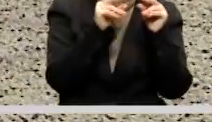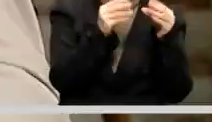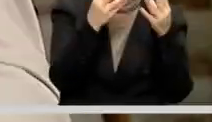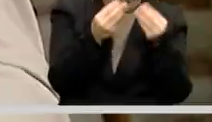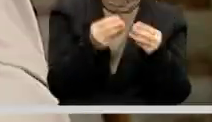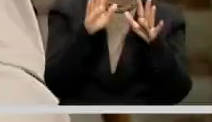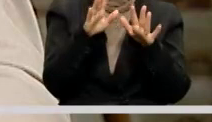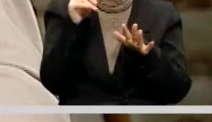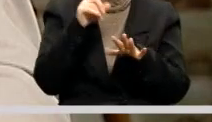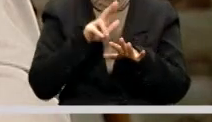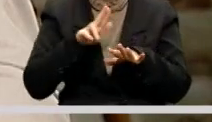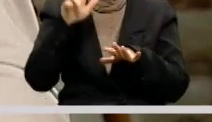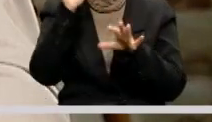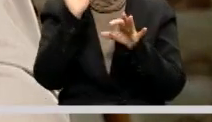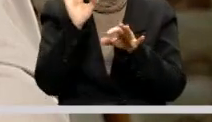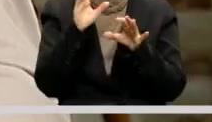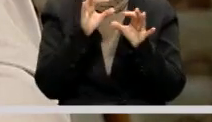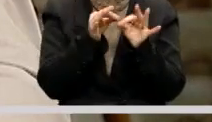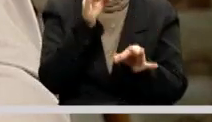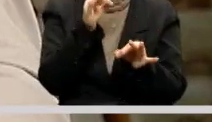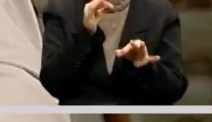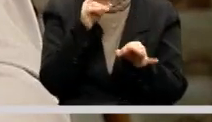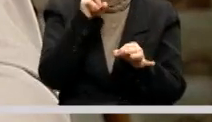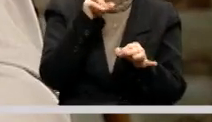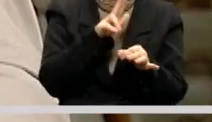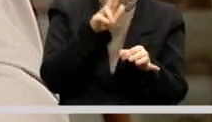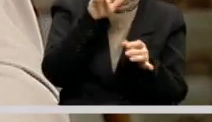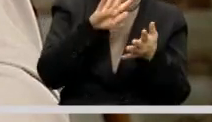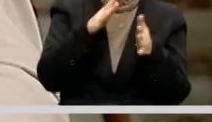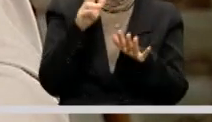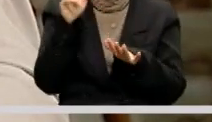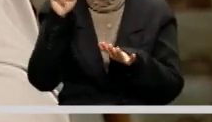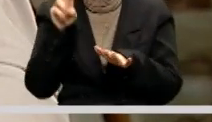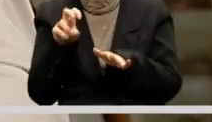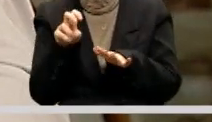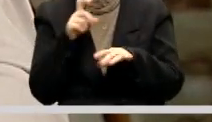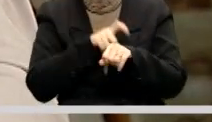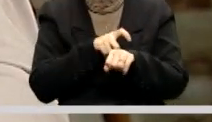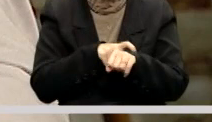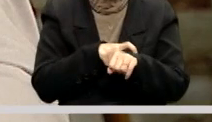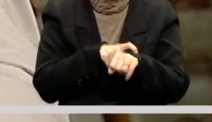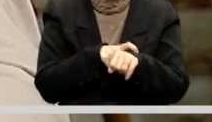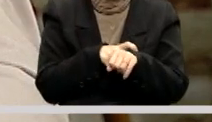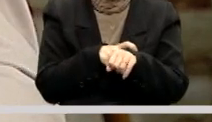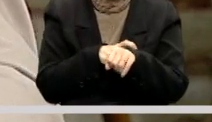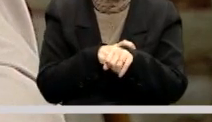süresi 7-8 saat. 4 saat uyuyanlar da var ama 6 saatin altında uyuyan kişi sayısı toplumda %10